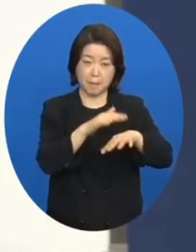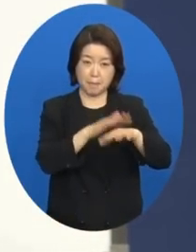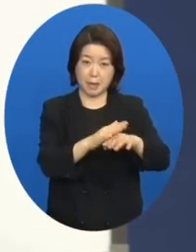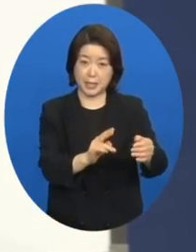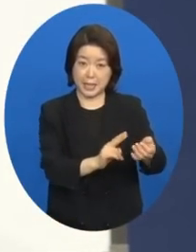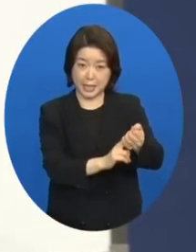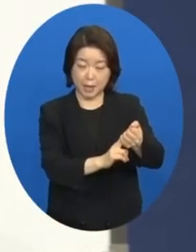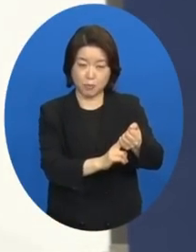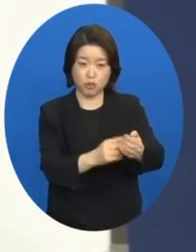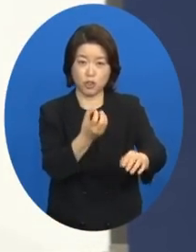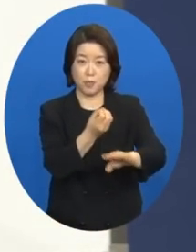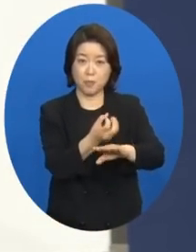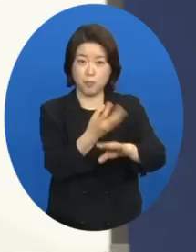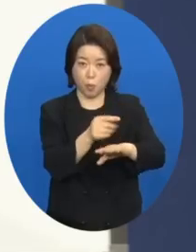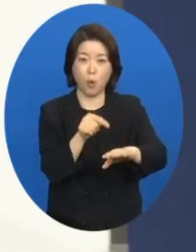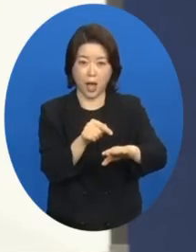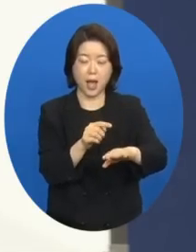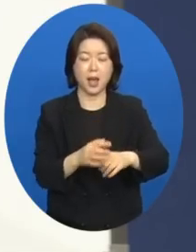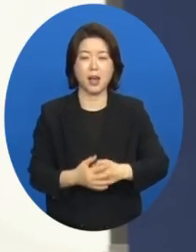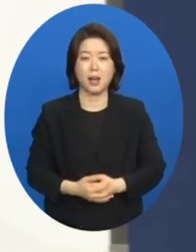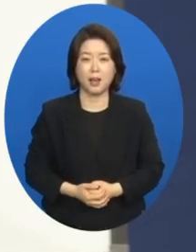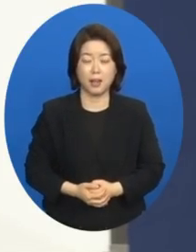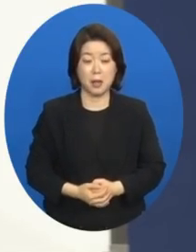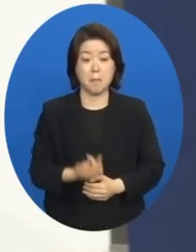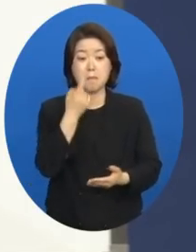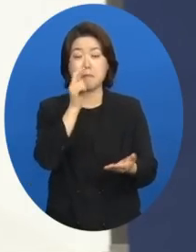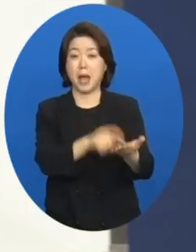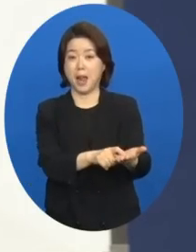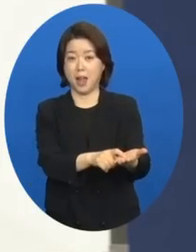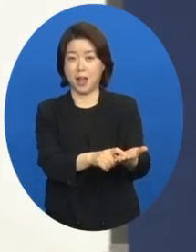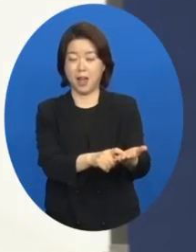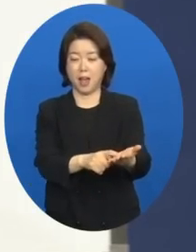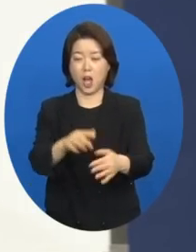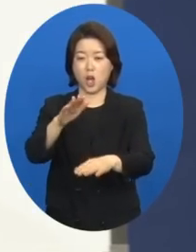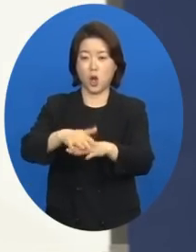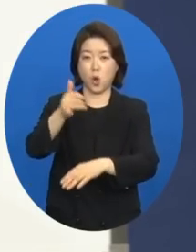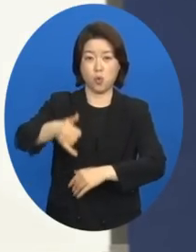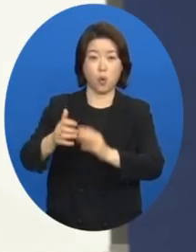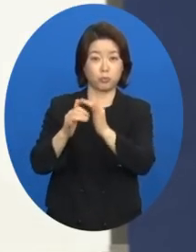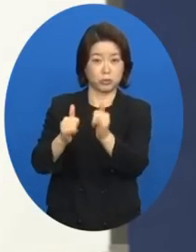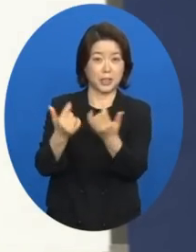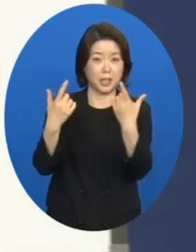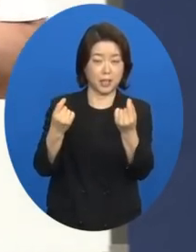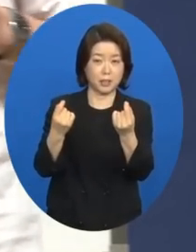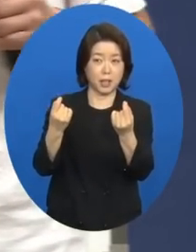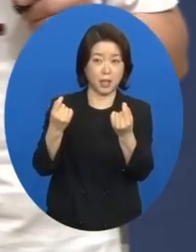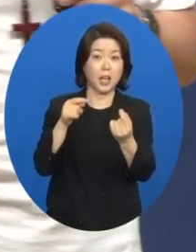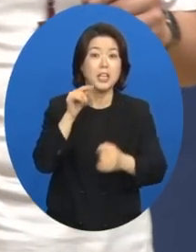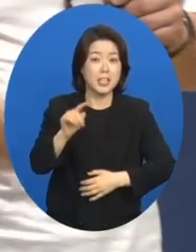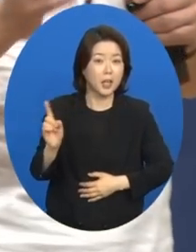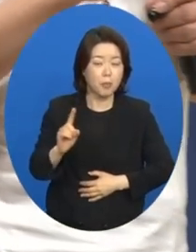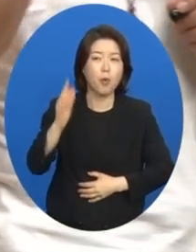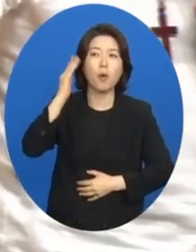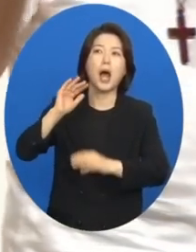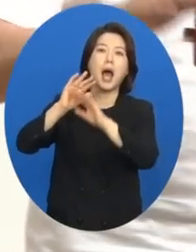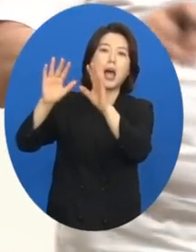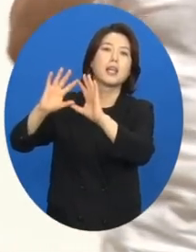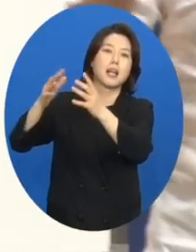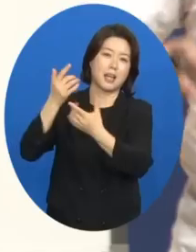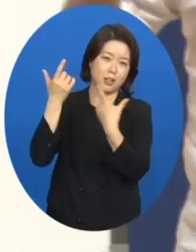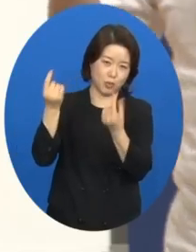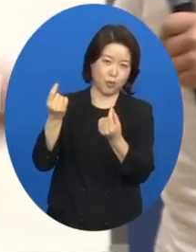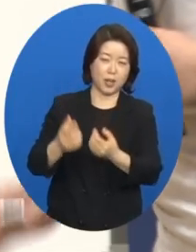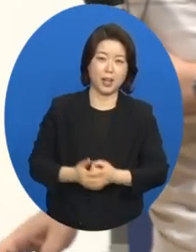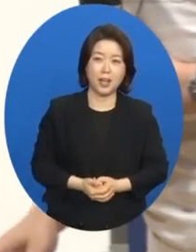감추인 보화를 발견한 농부와 같다. 하늘나라는 그렇게 얘기하셨어요. 그걸 달리